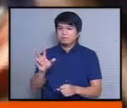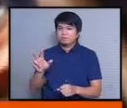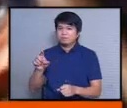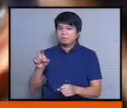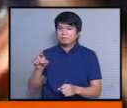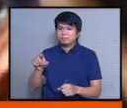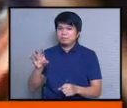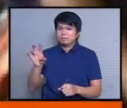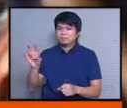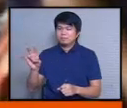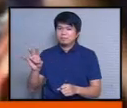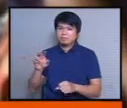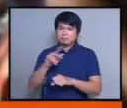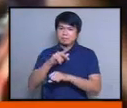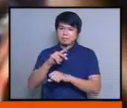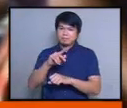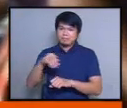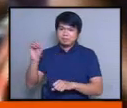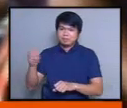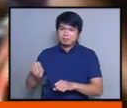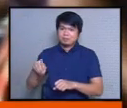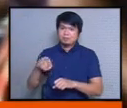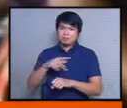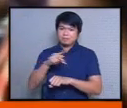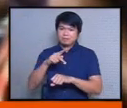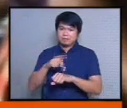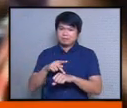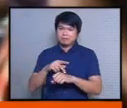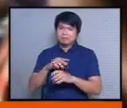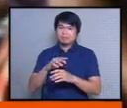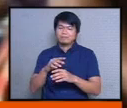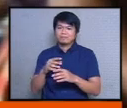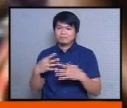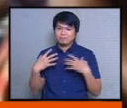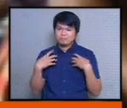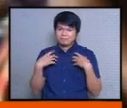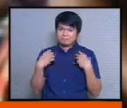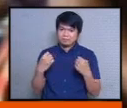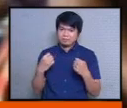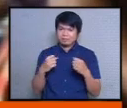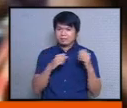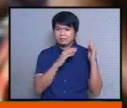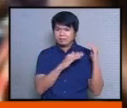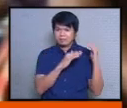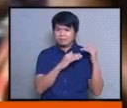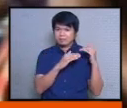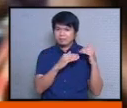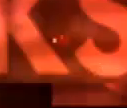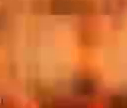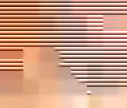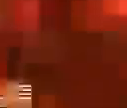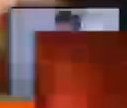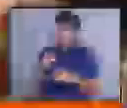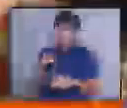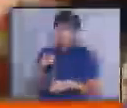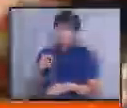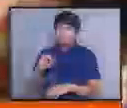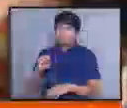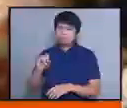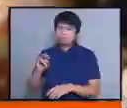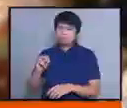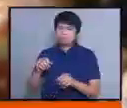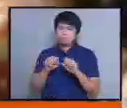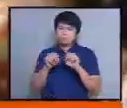43.7% na overall index value sa usapin ng matatag at maasahang pension system. Kung